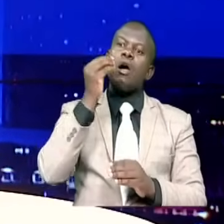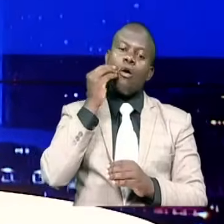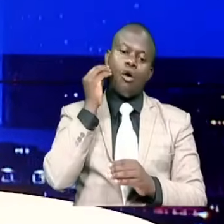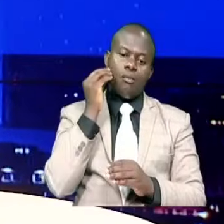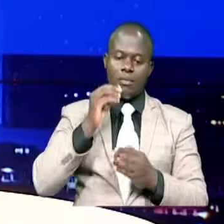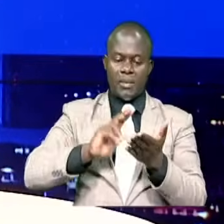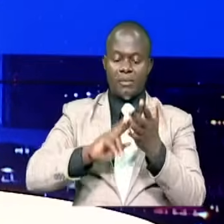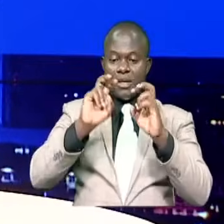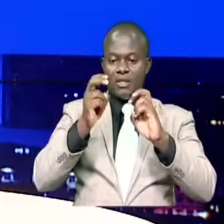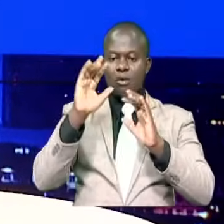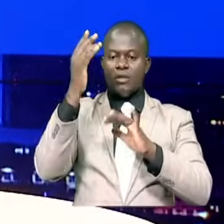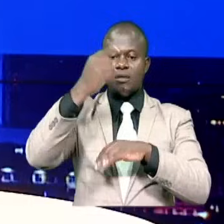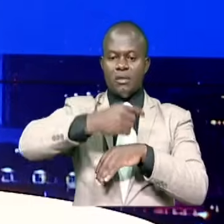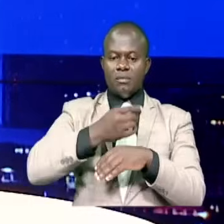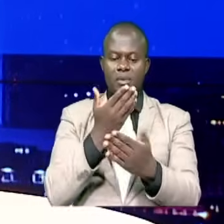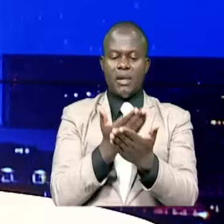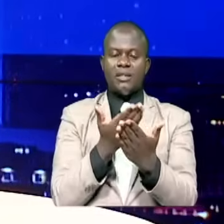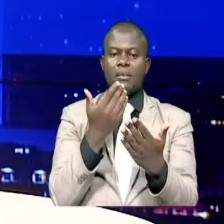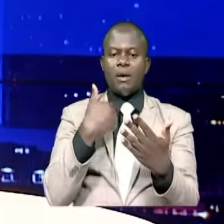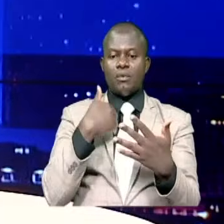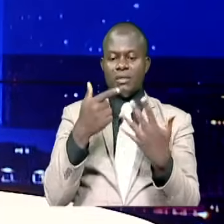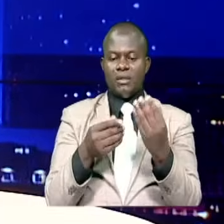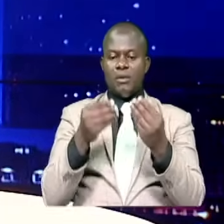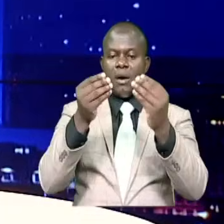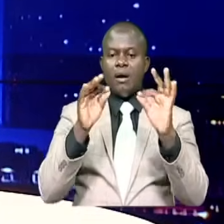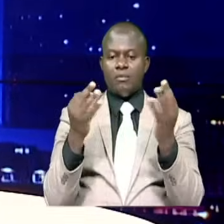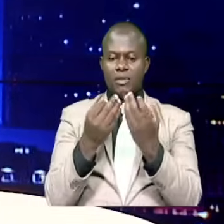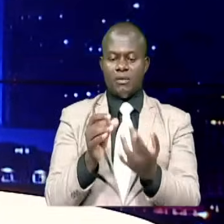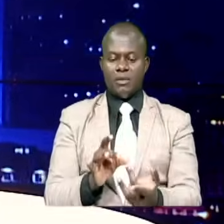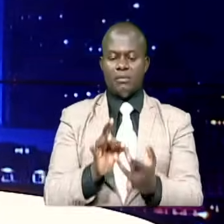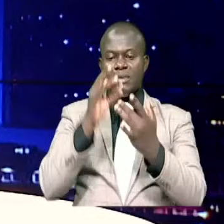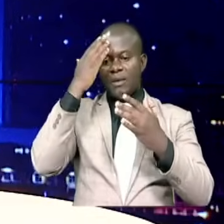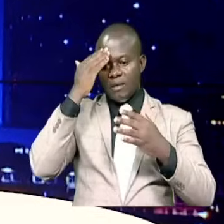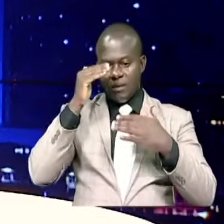ko kwizihiza iyi minsi ngo bibasaba kugira icyo bashyira imiryango cyihariye kugira ngo